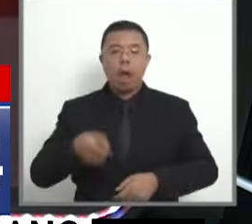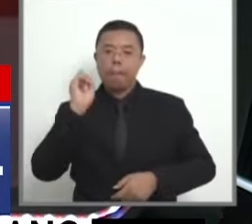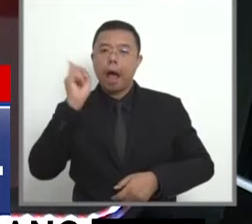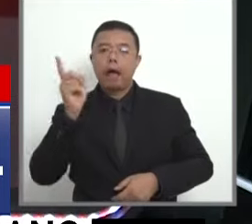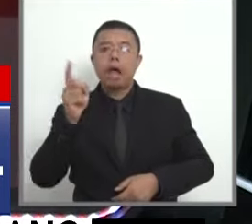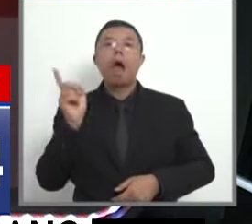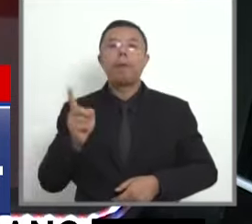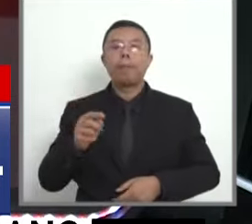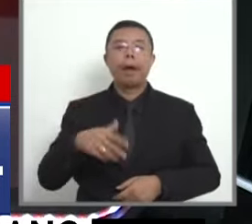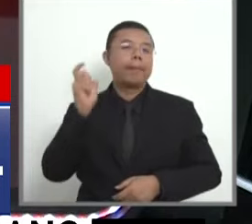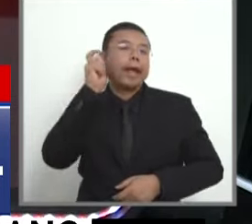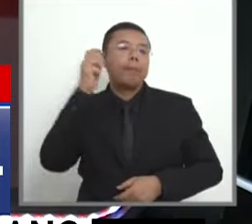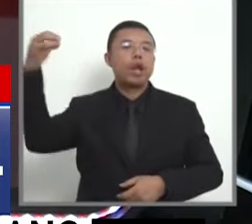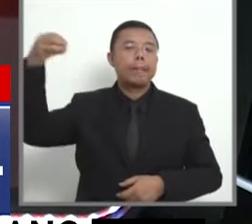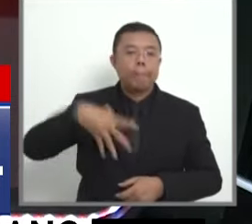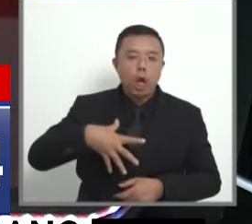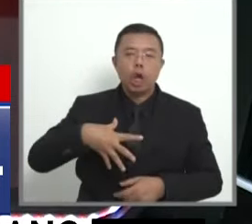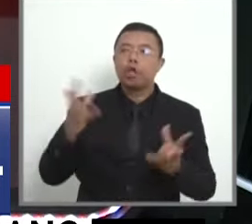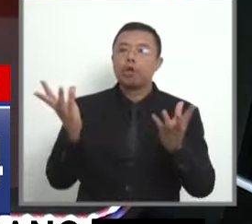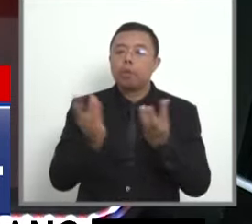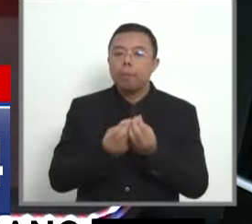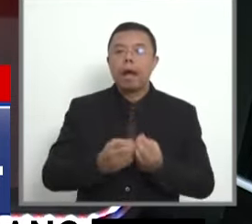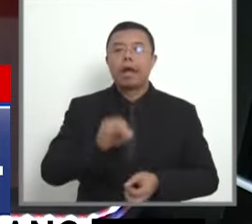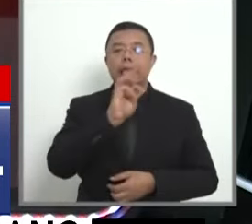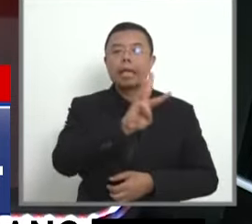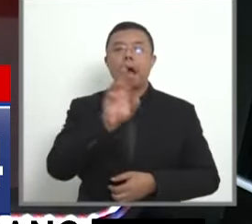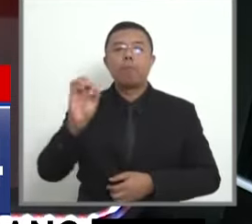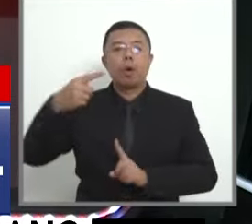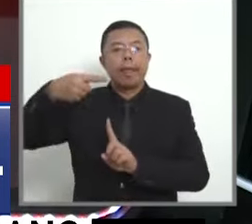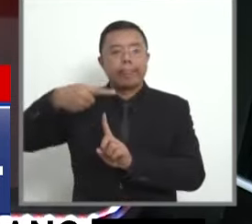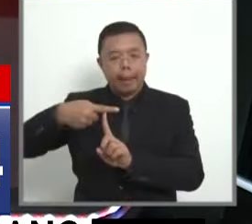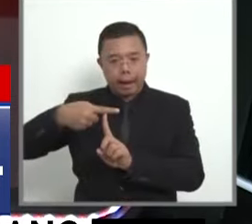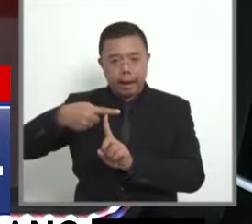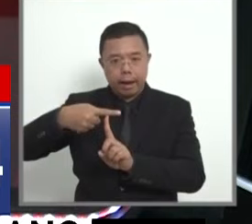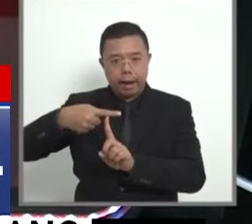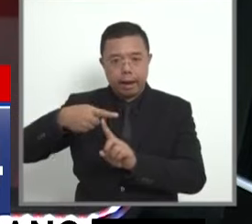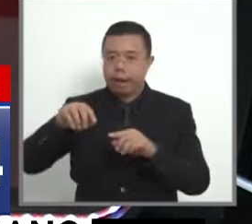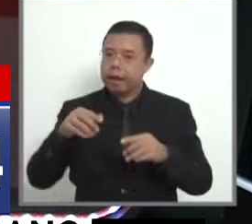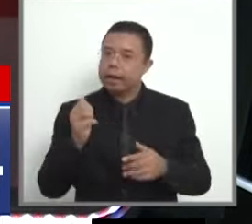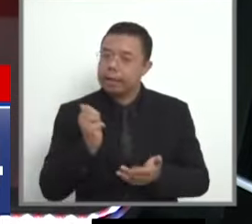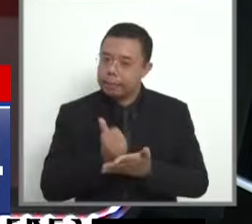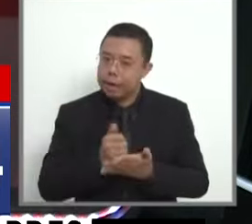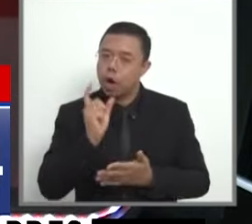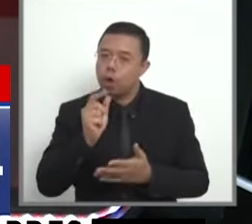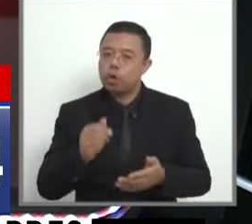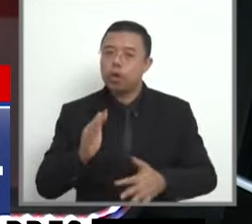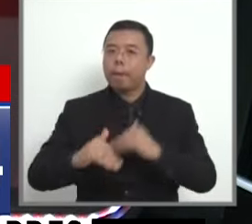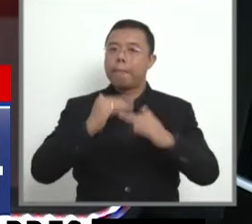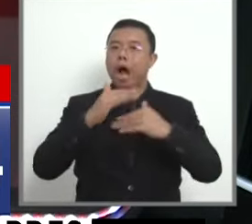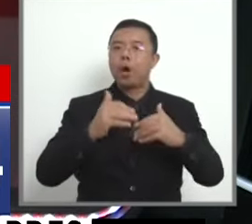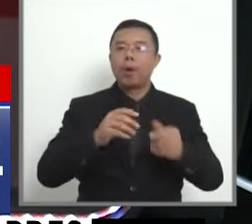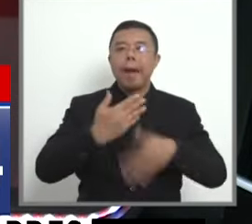tahun 2023 mencapai R30 triliun padahal untuk membangun pabrik